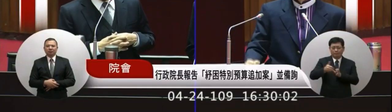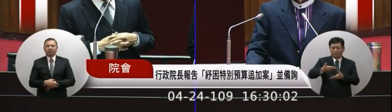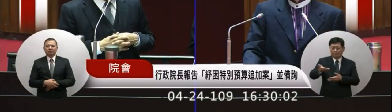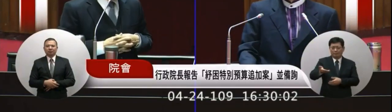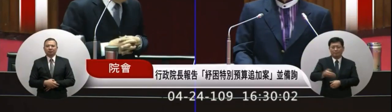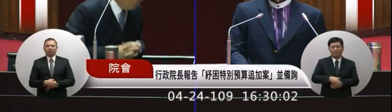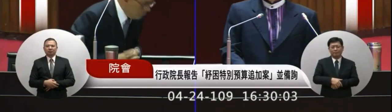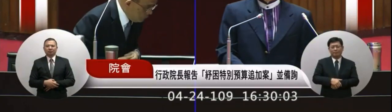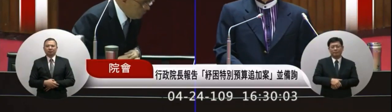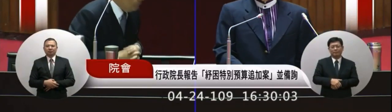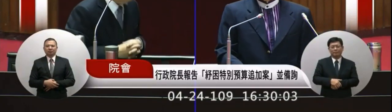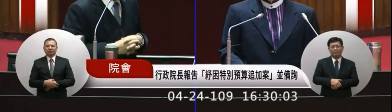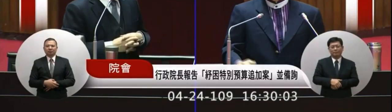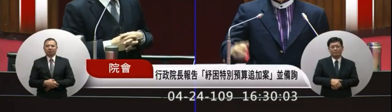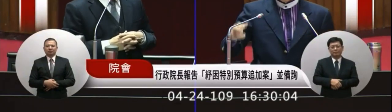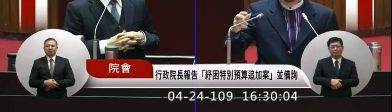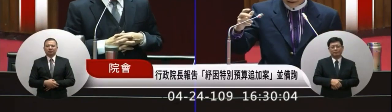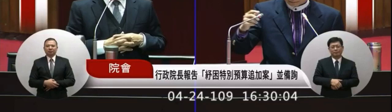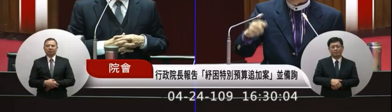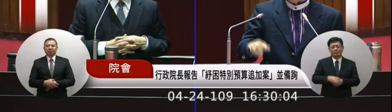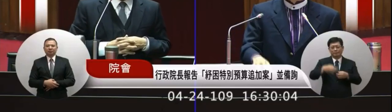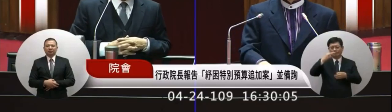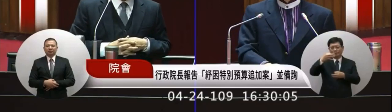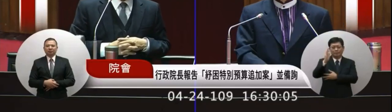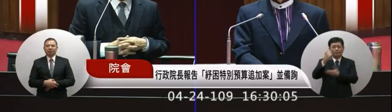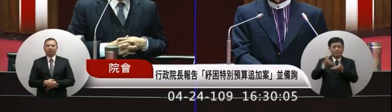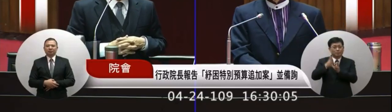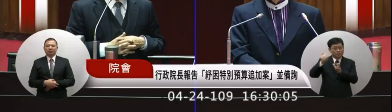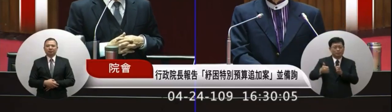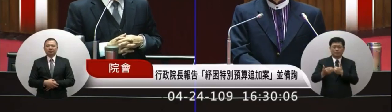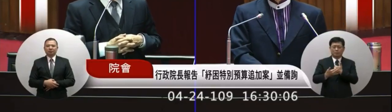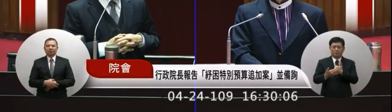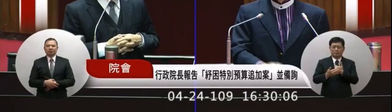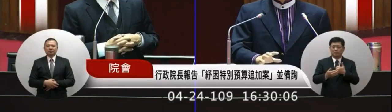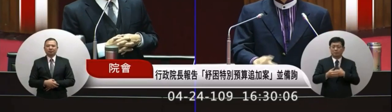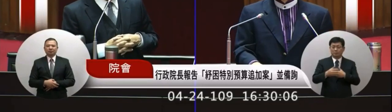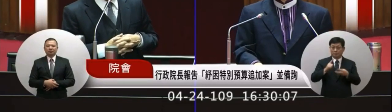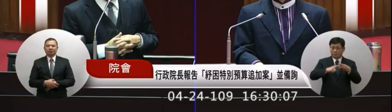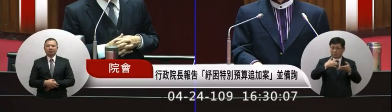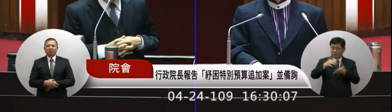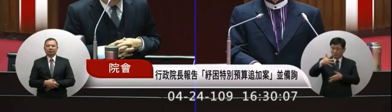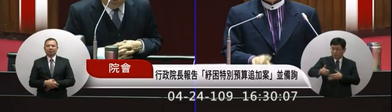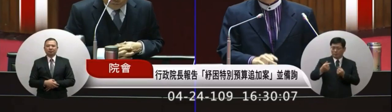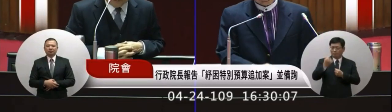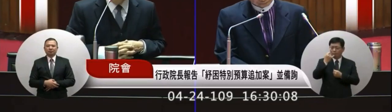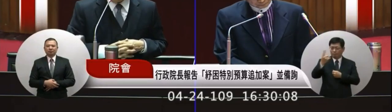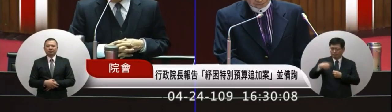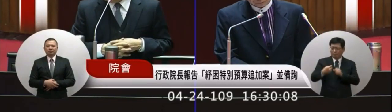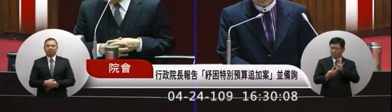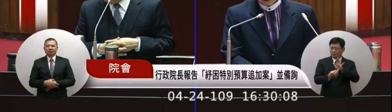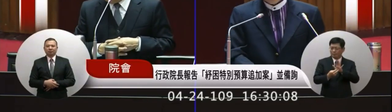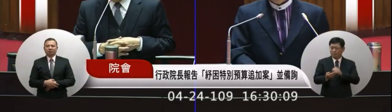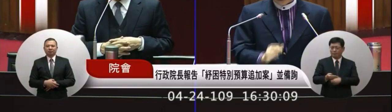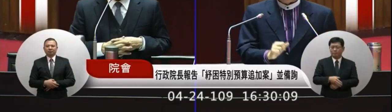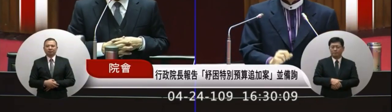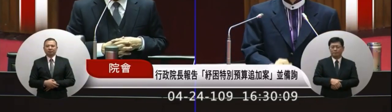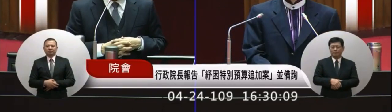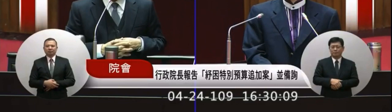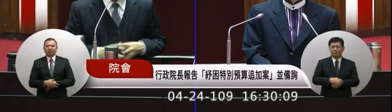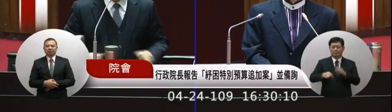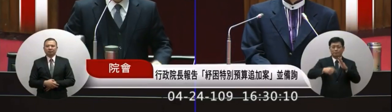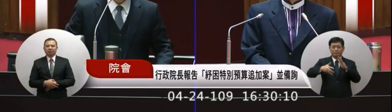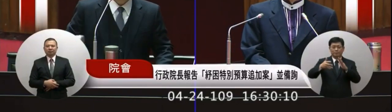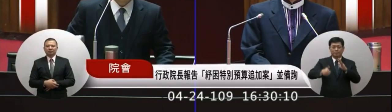哈。我想那个财政部长可以来帮忙了，主计长也可以来帮忙了哈。院